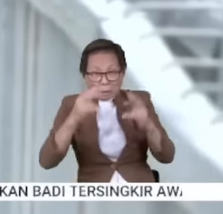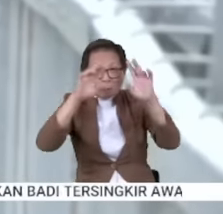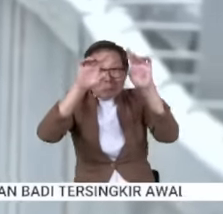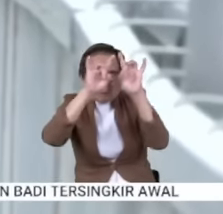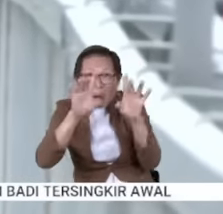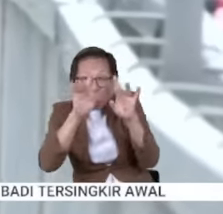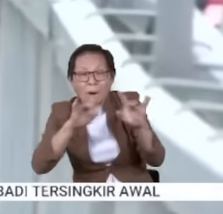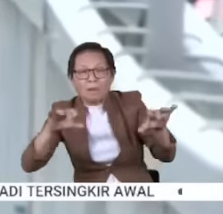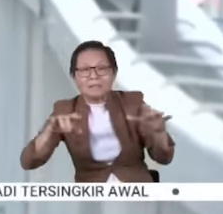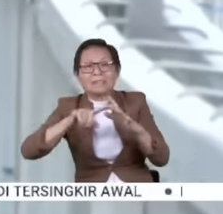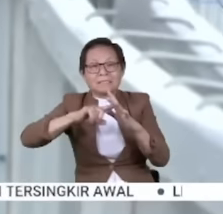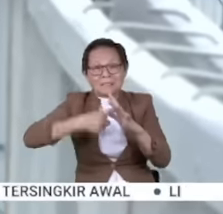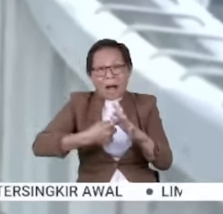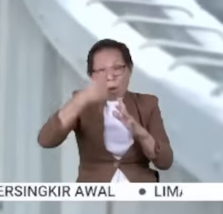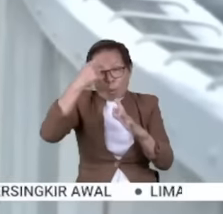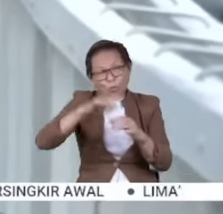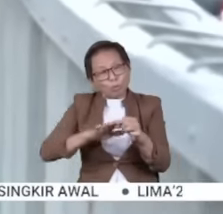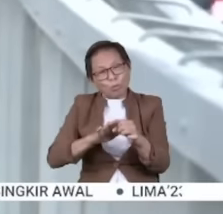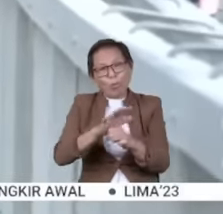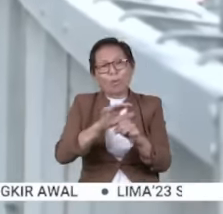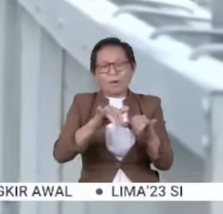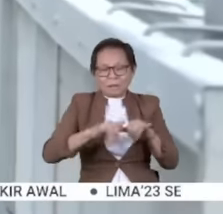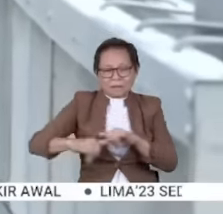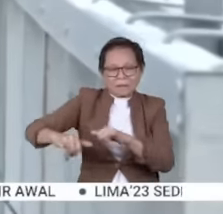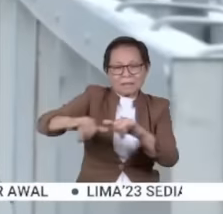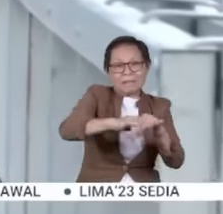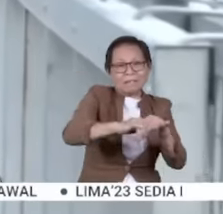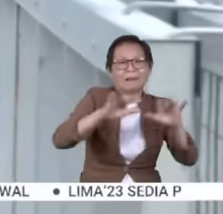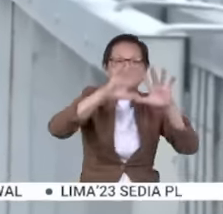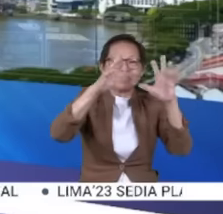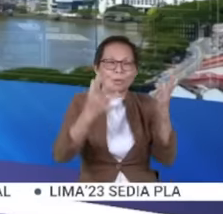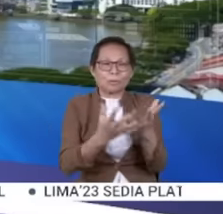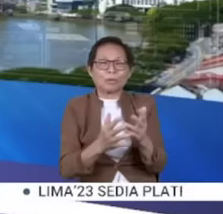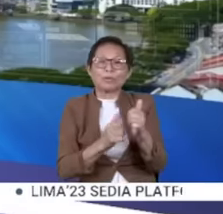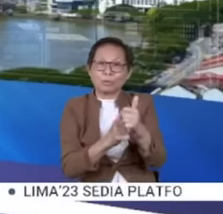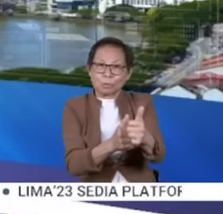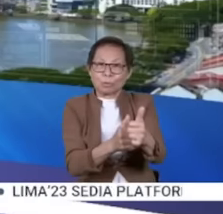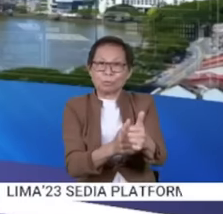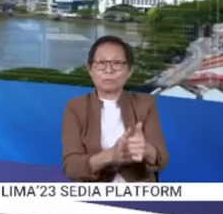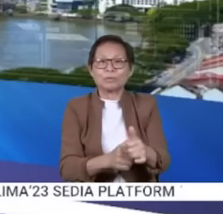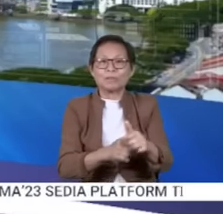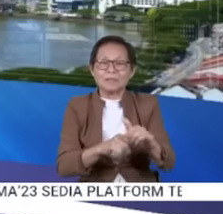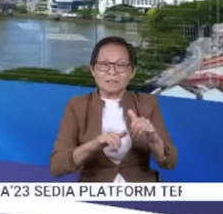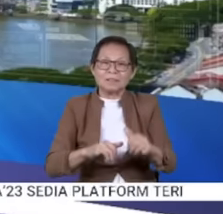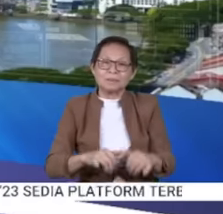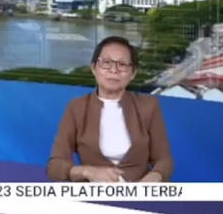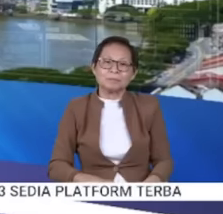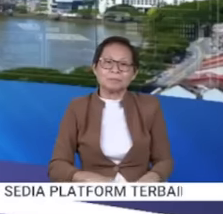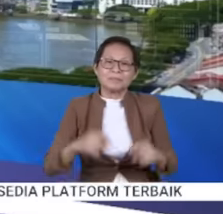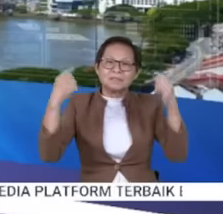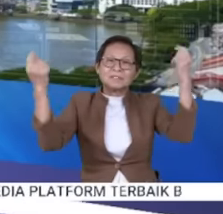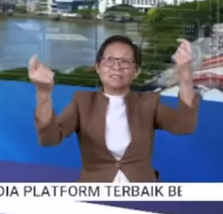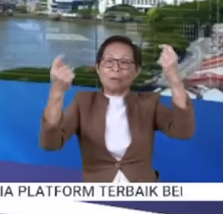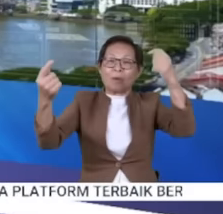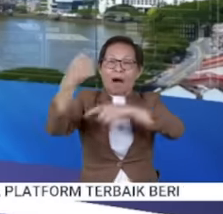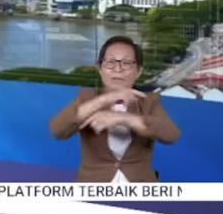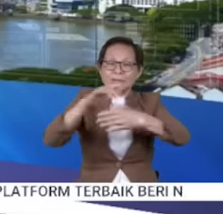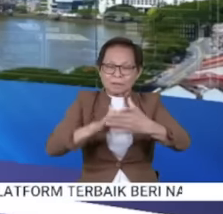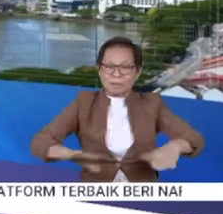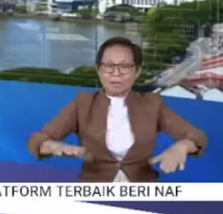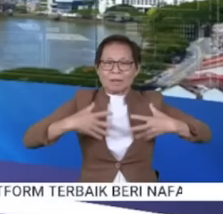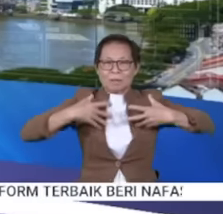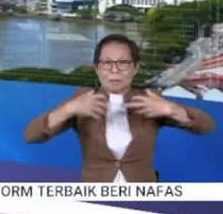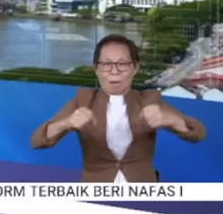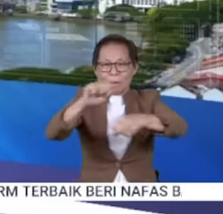dibangunkan untuk memenuhi standar antara bangsa sambutan hari keselamatan dan